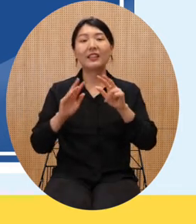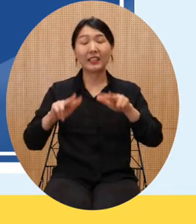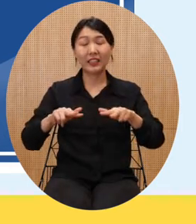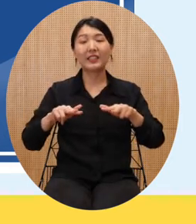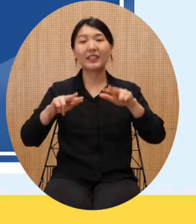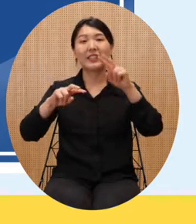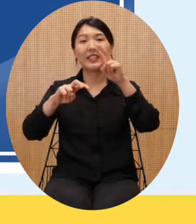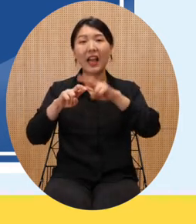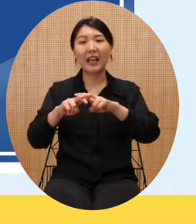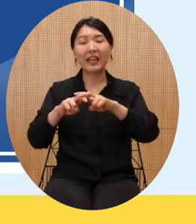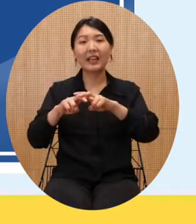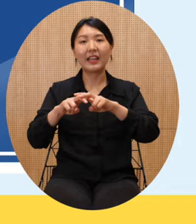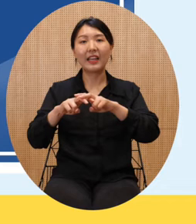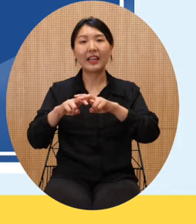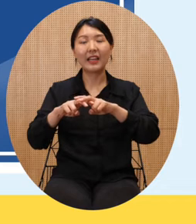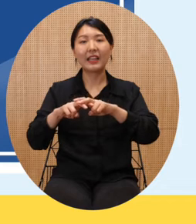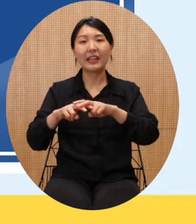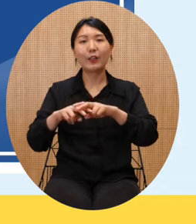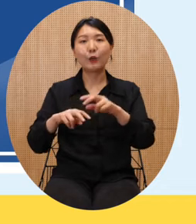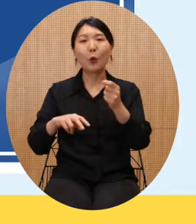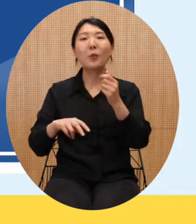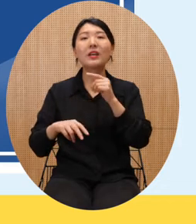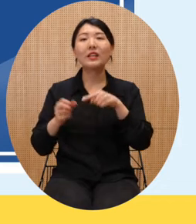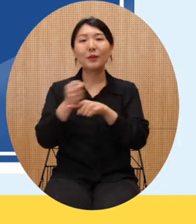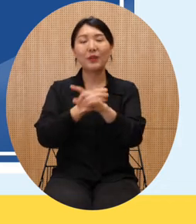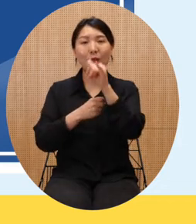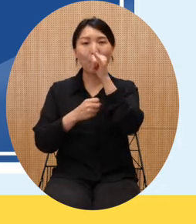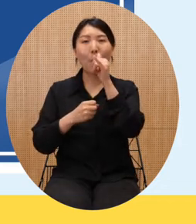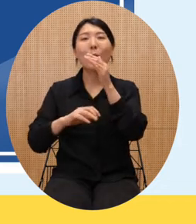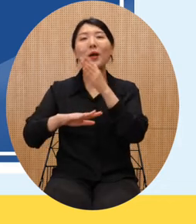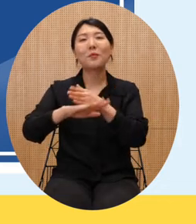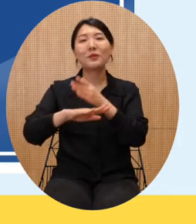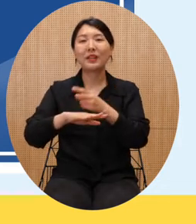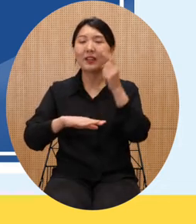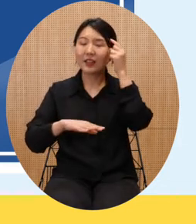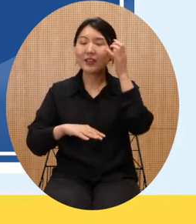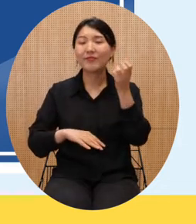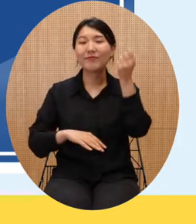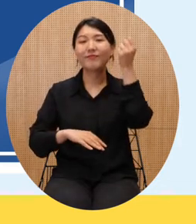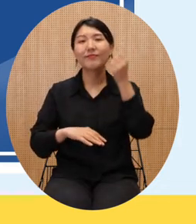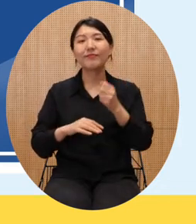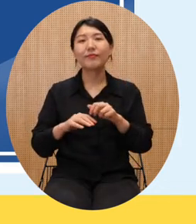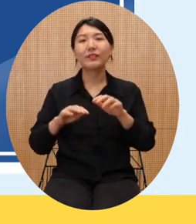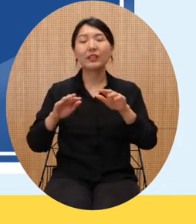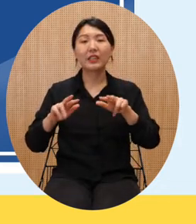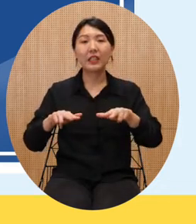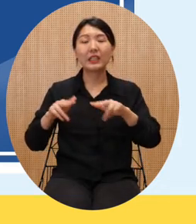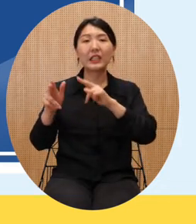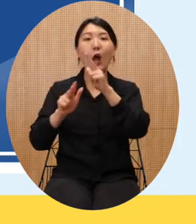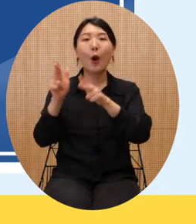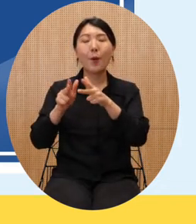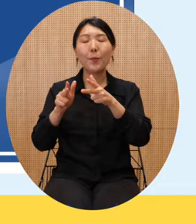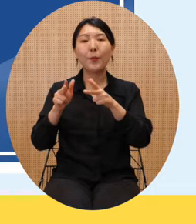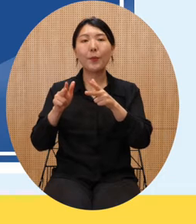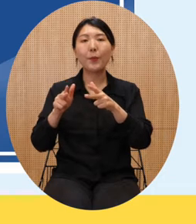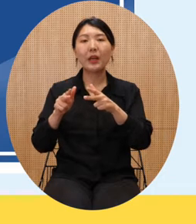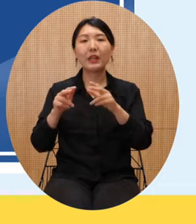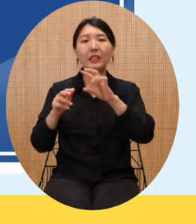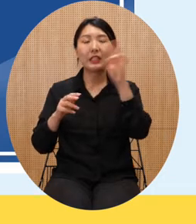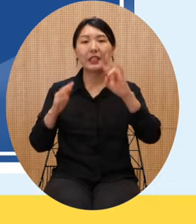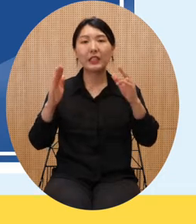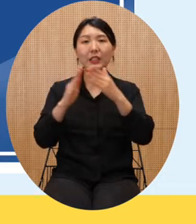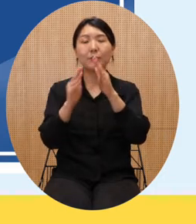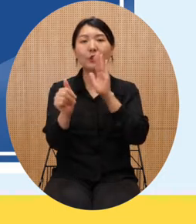이 자리를 그러니까 굉장히 뜻깊고 감사하게 생각합니다. 이 사업이 아동